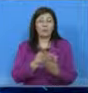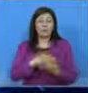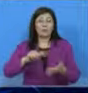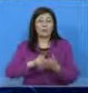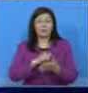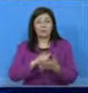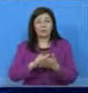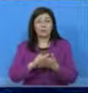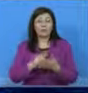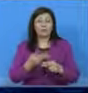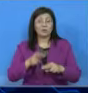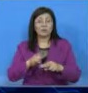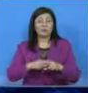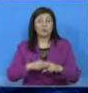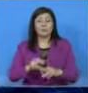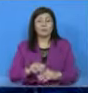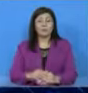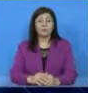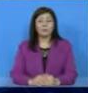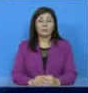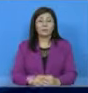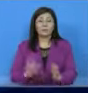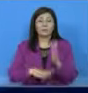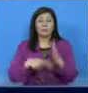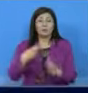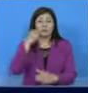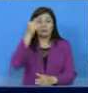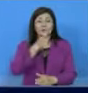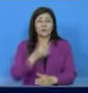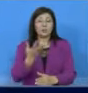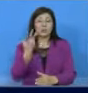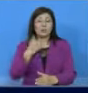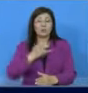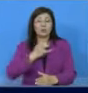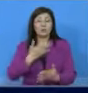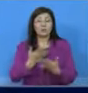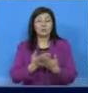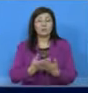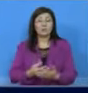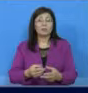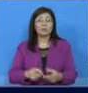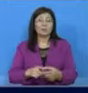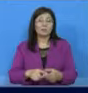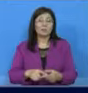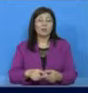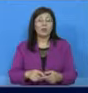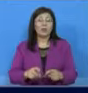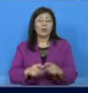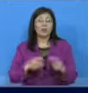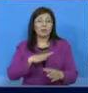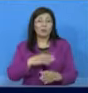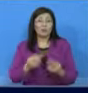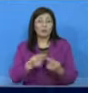для совершения такого шага супругами. Последние два года, когда у нас случился карантин, очень стало много бракоразводных